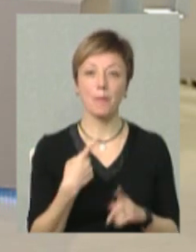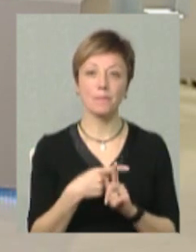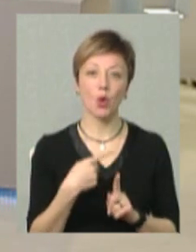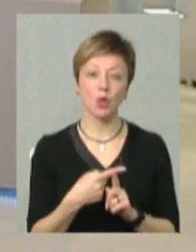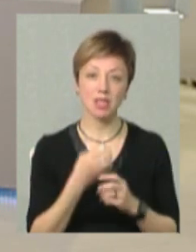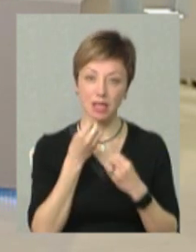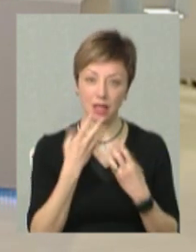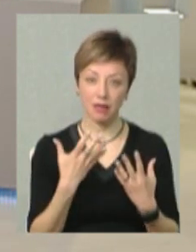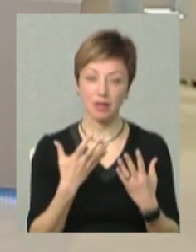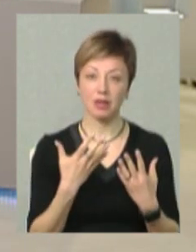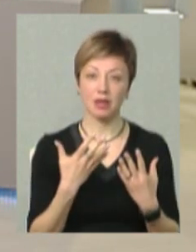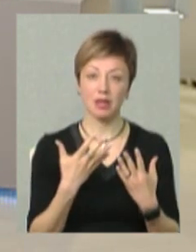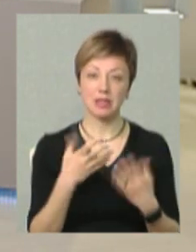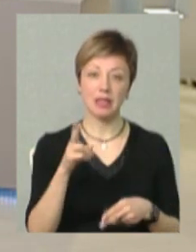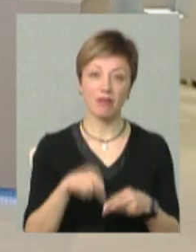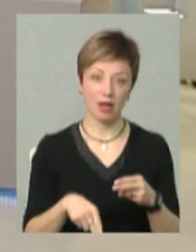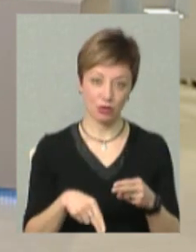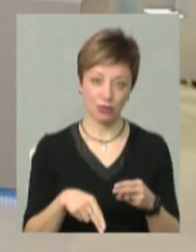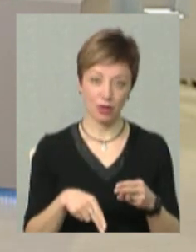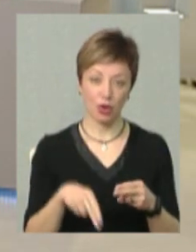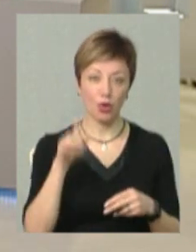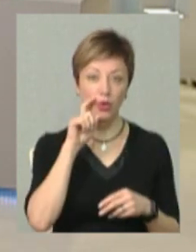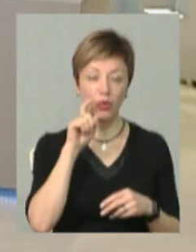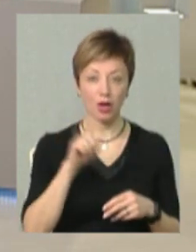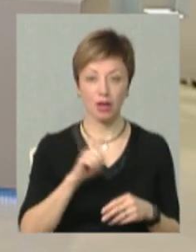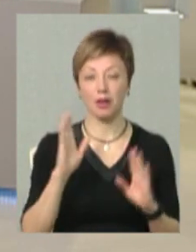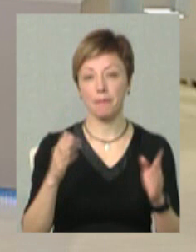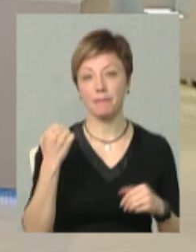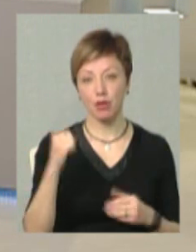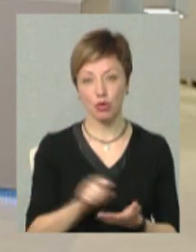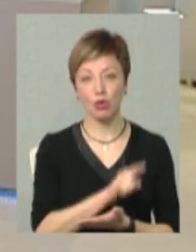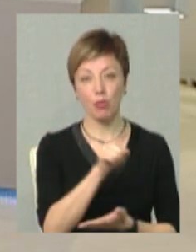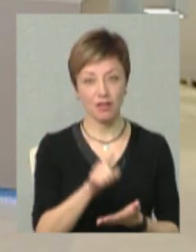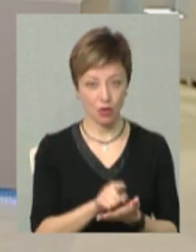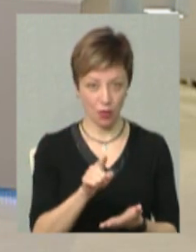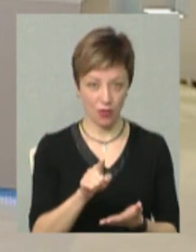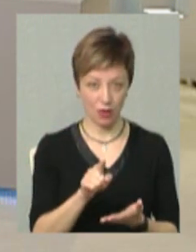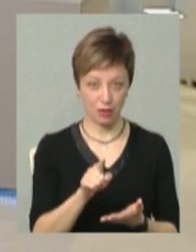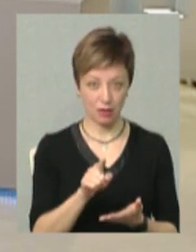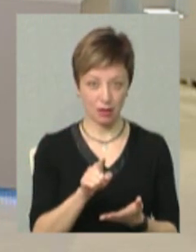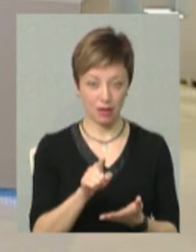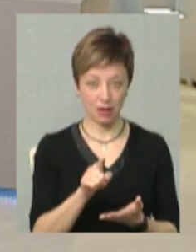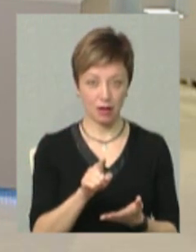позитивно, на позитиві завершувати. Україна переможе обов'язково.